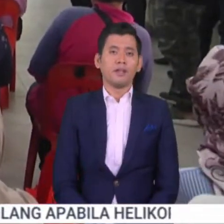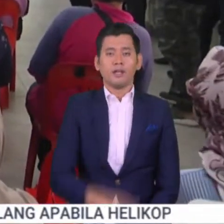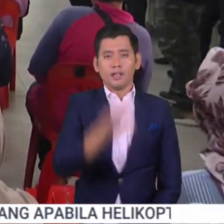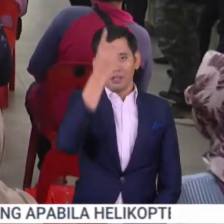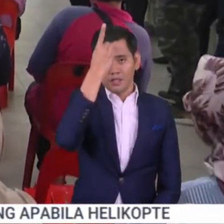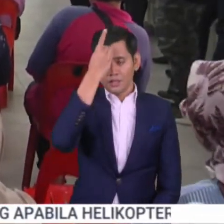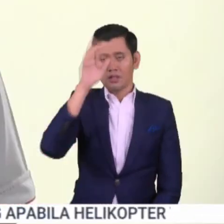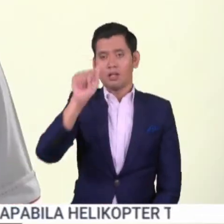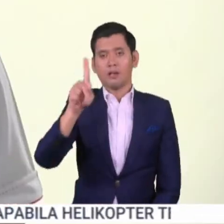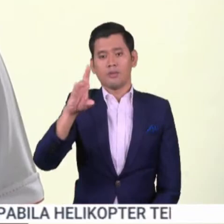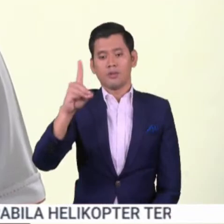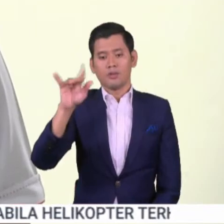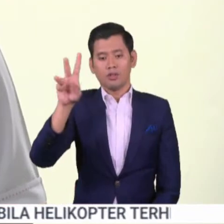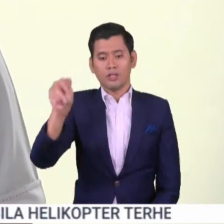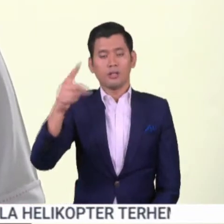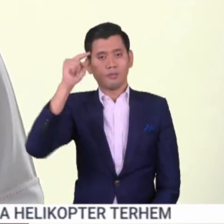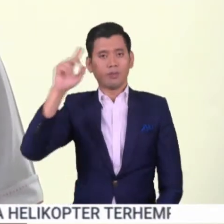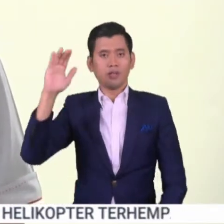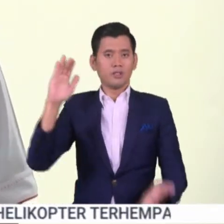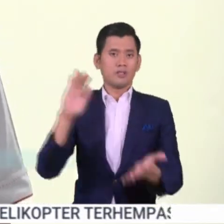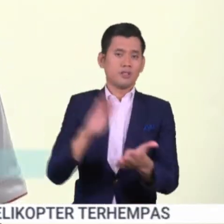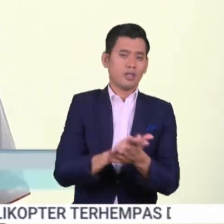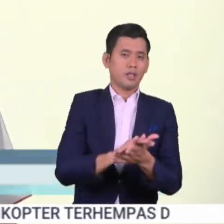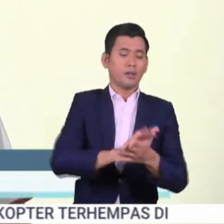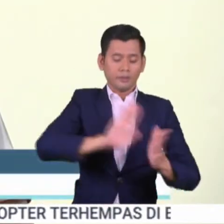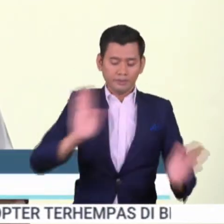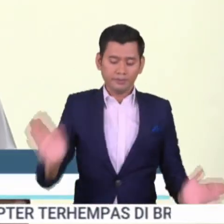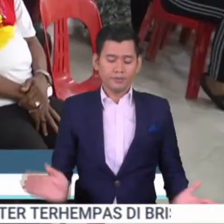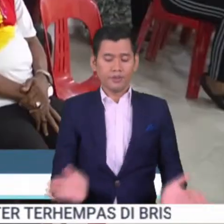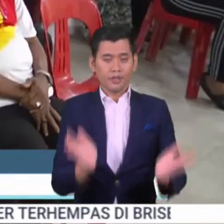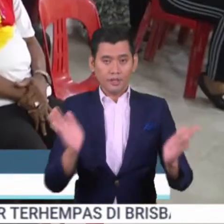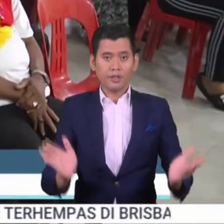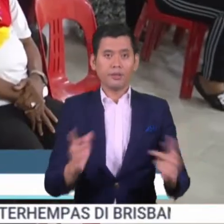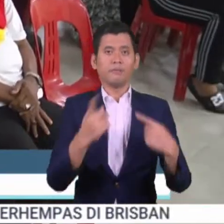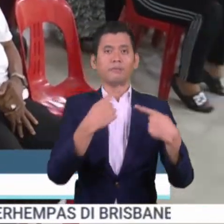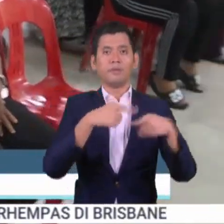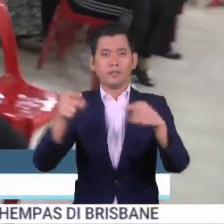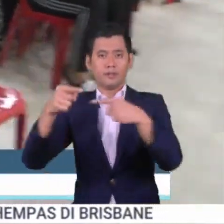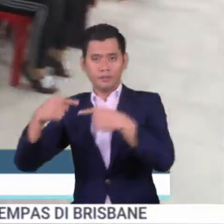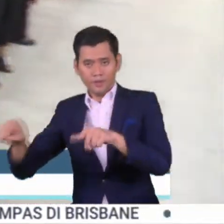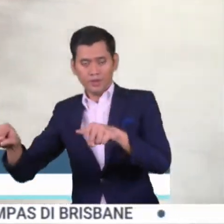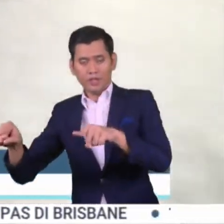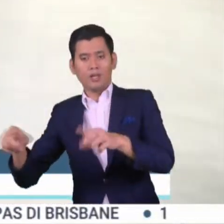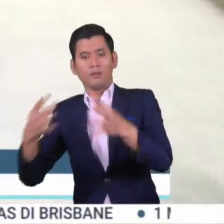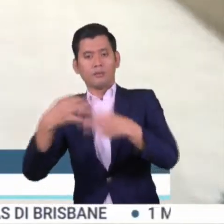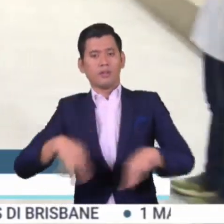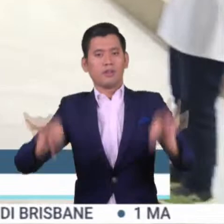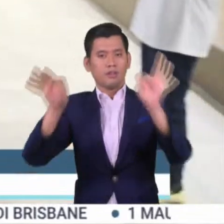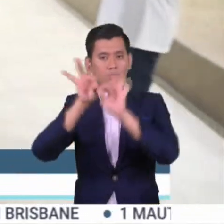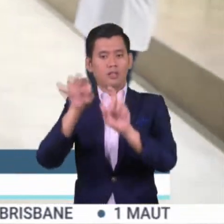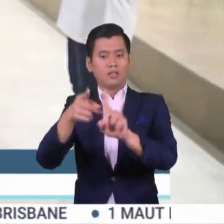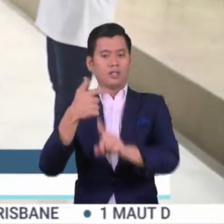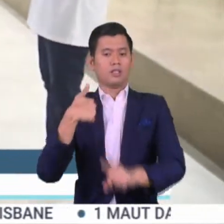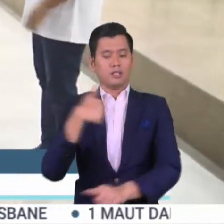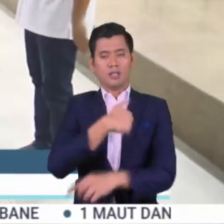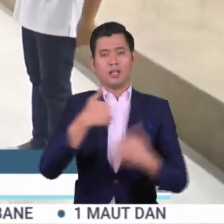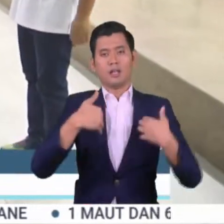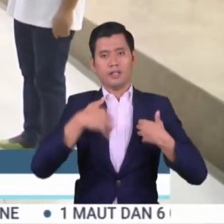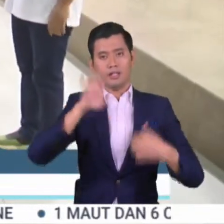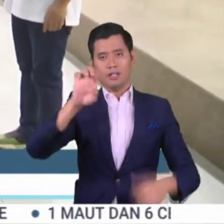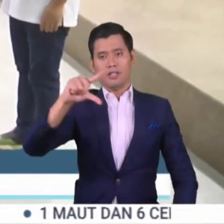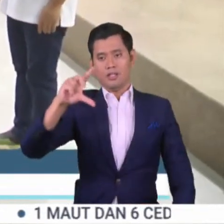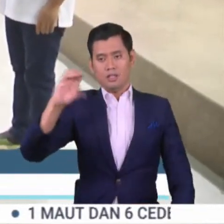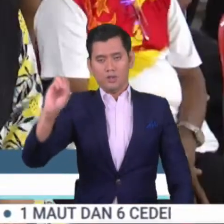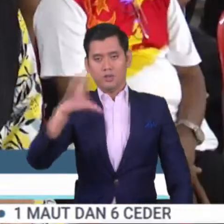Datuk Seri Amiruddin percaya meraih serta melupakan beberapa perbezaan jauh lebih penting daripada keegoan mahupun perbalahan